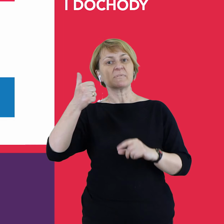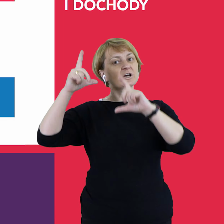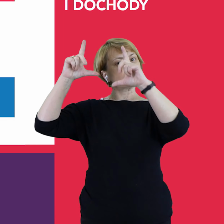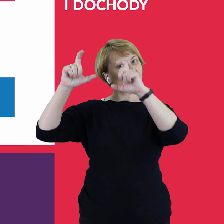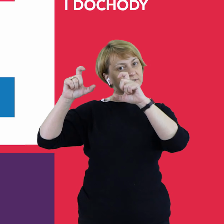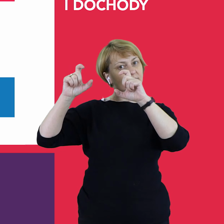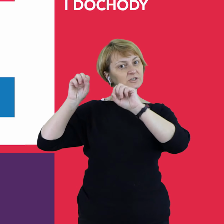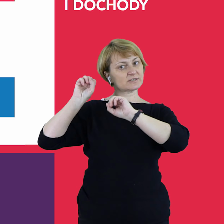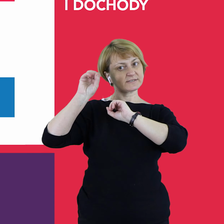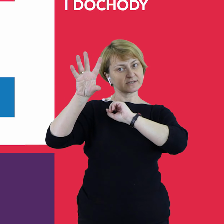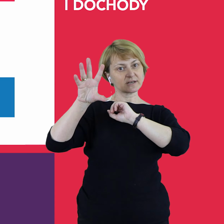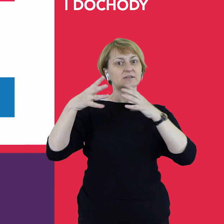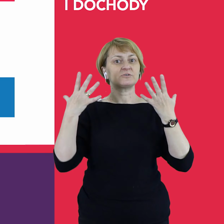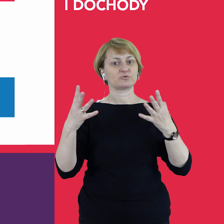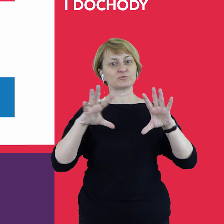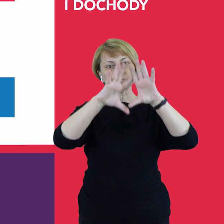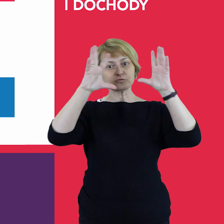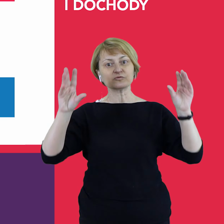Chciałbym, żebyście Państwo to zobaczyli.